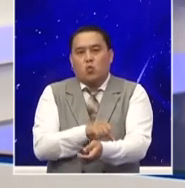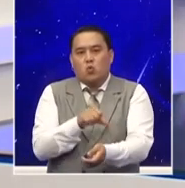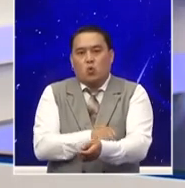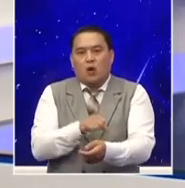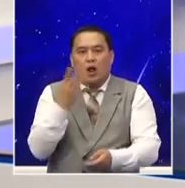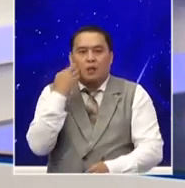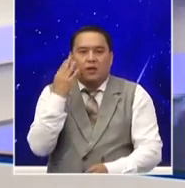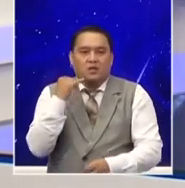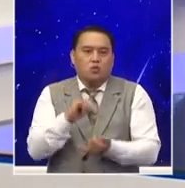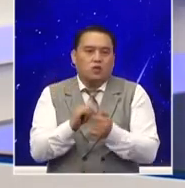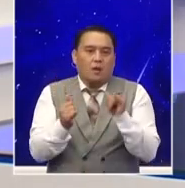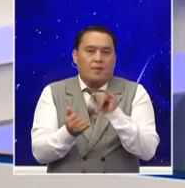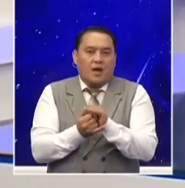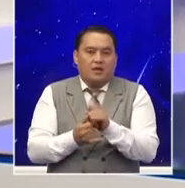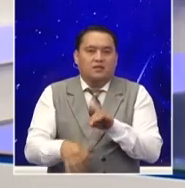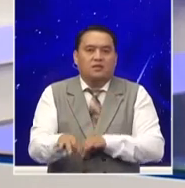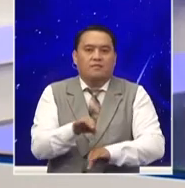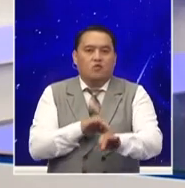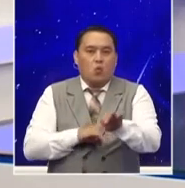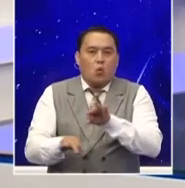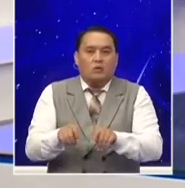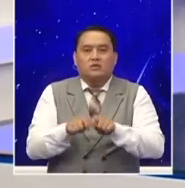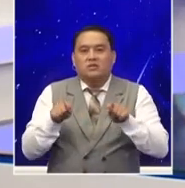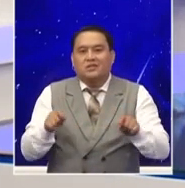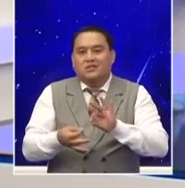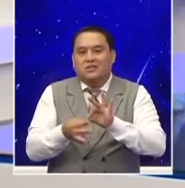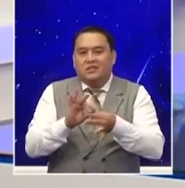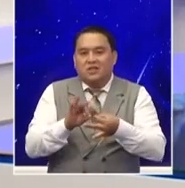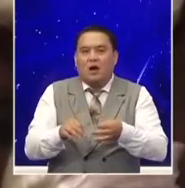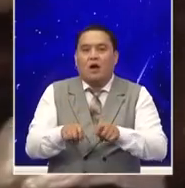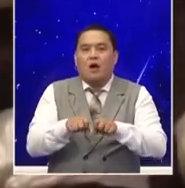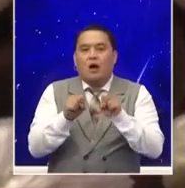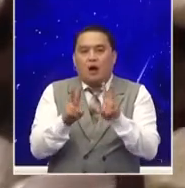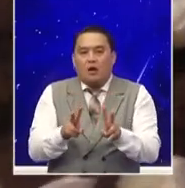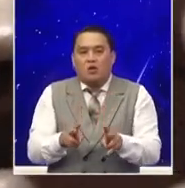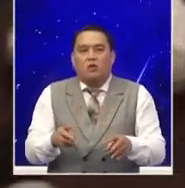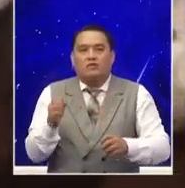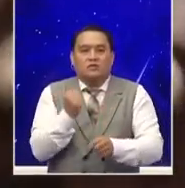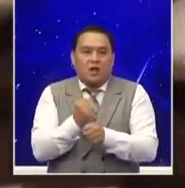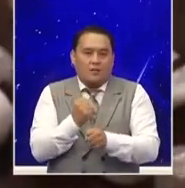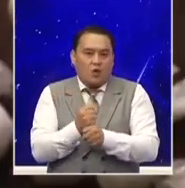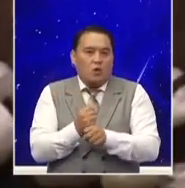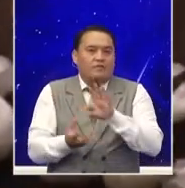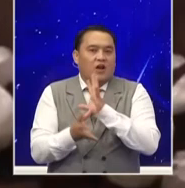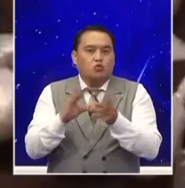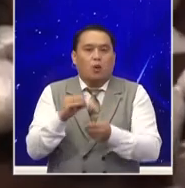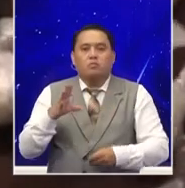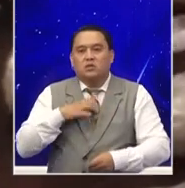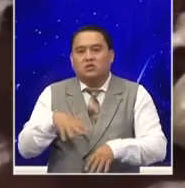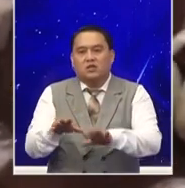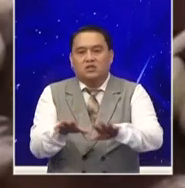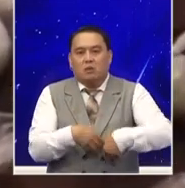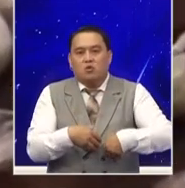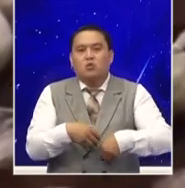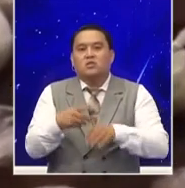в Усть-Каменогорск. Серая схема наркосбытчиков раскрыта в ходе тщательно организованных оперативных разработок. В результате было конфисковано